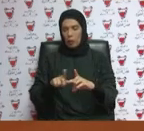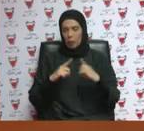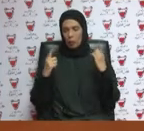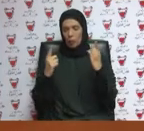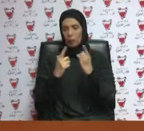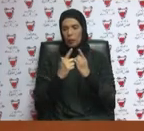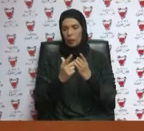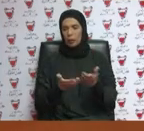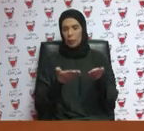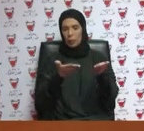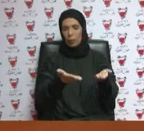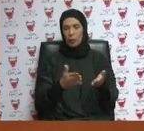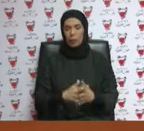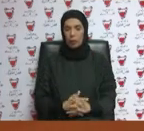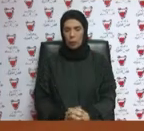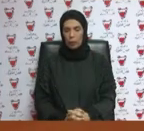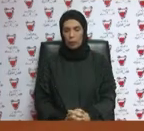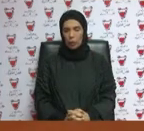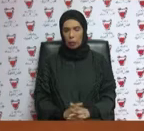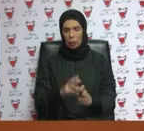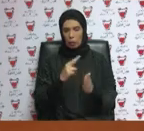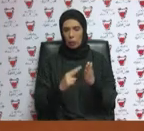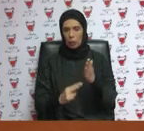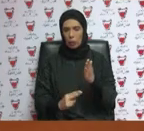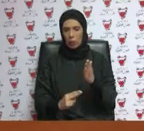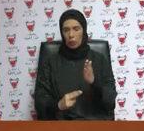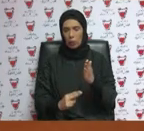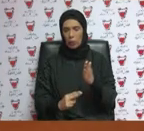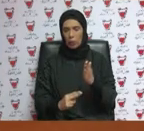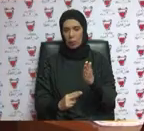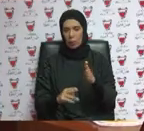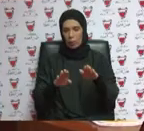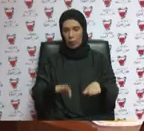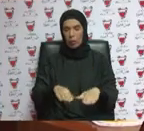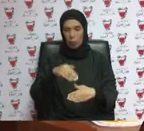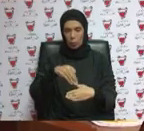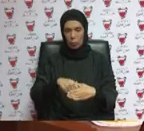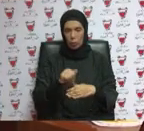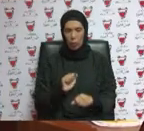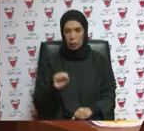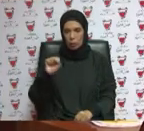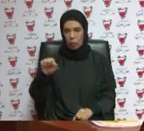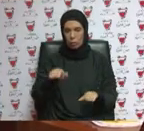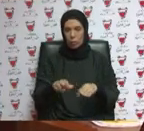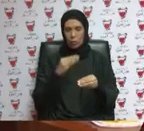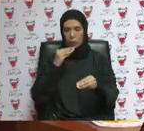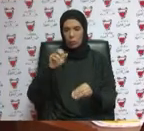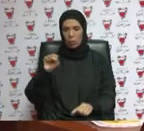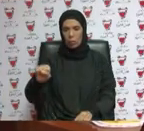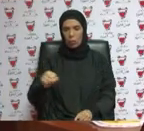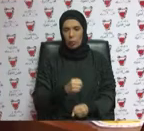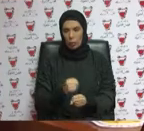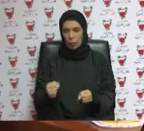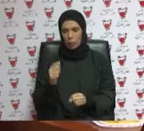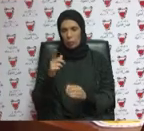لجنة الخدمات. قرار مجلس النواب بشأن قرار مجلس الشورى بخصوص